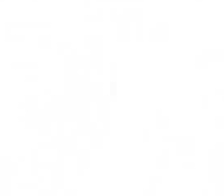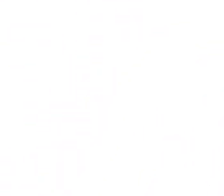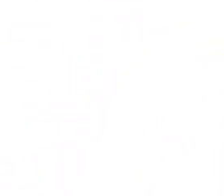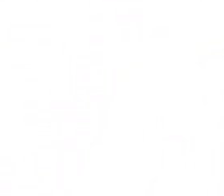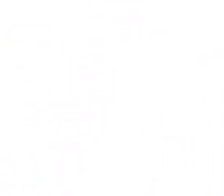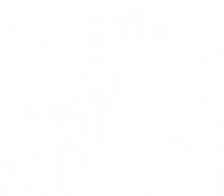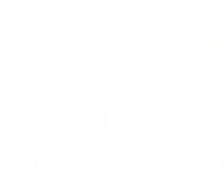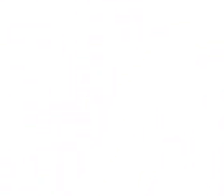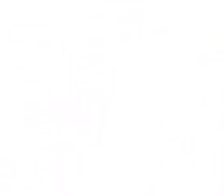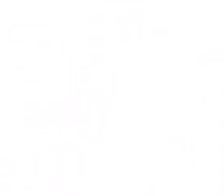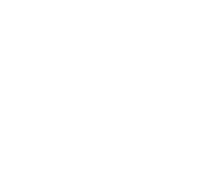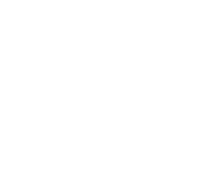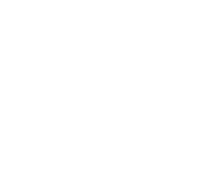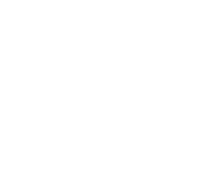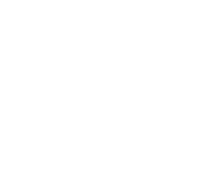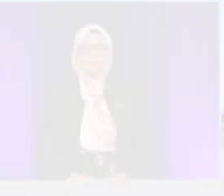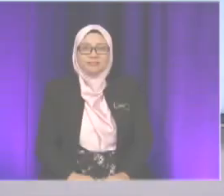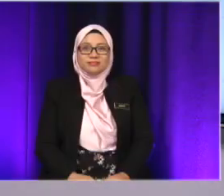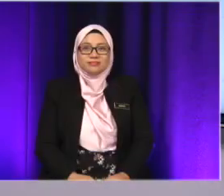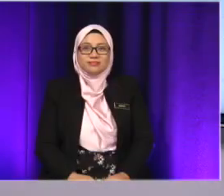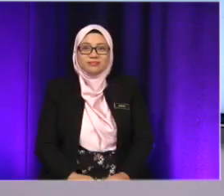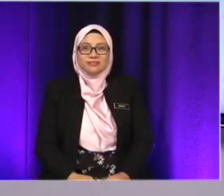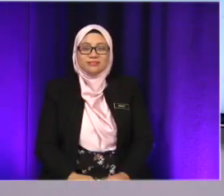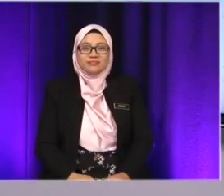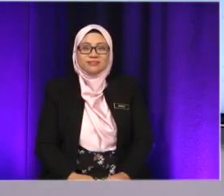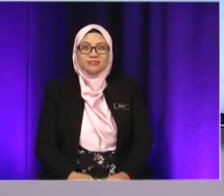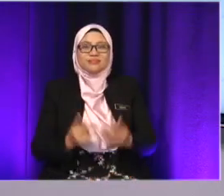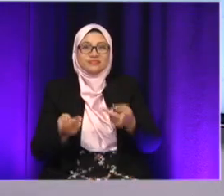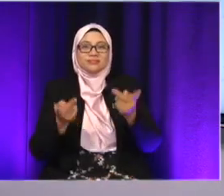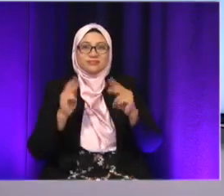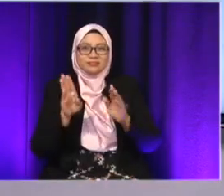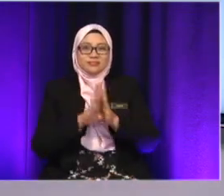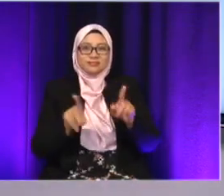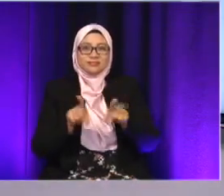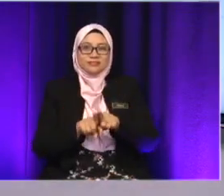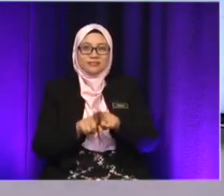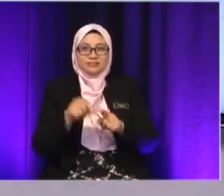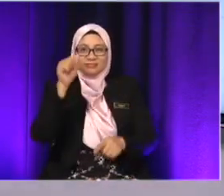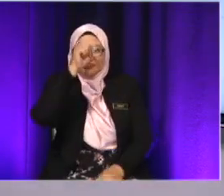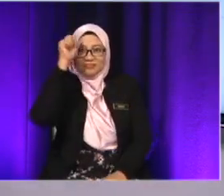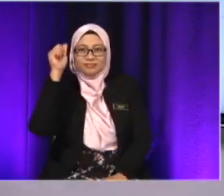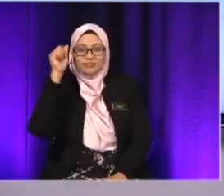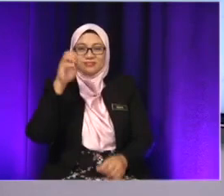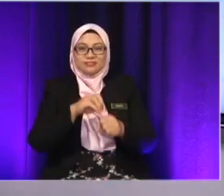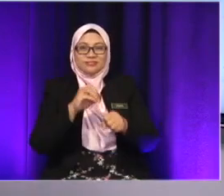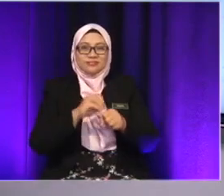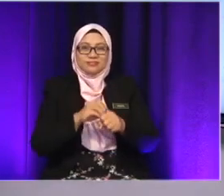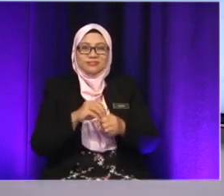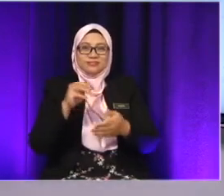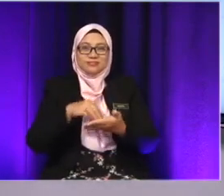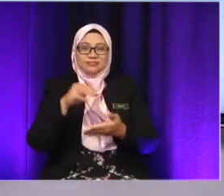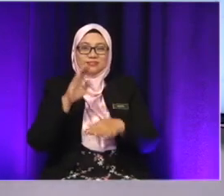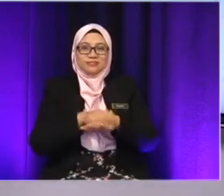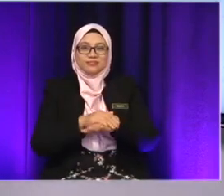Didik TV KPM. Baiklah, kembali bersama saya Aiman Sufian Azman dalam slot menengah atas dalam mata pelajaran